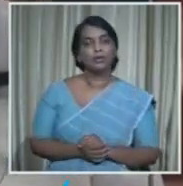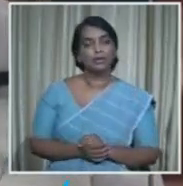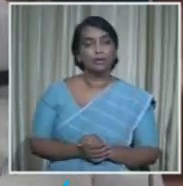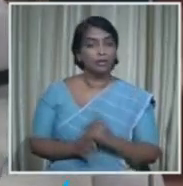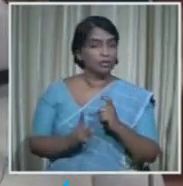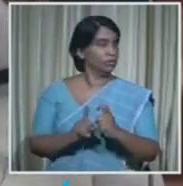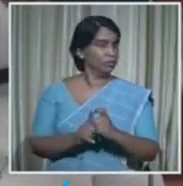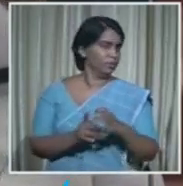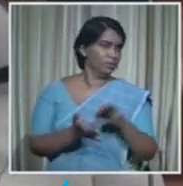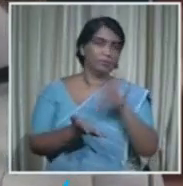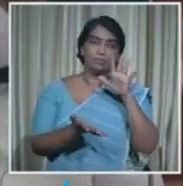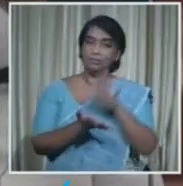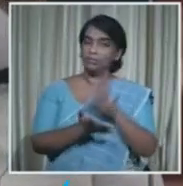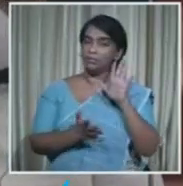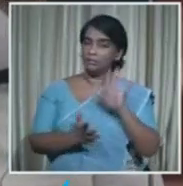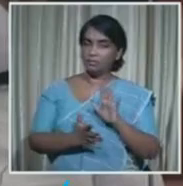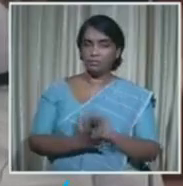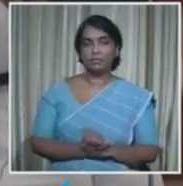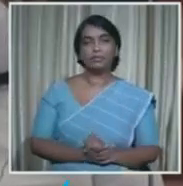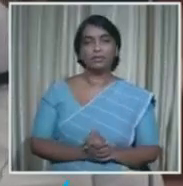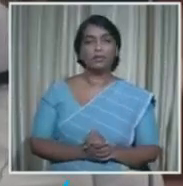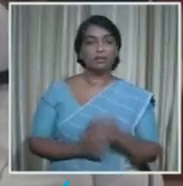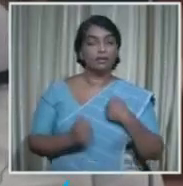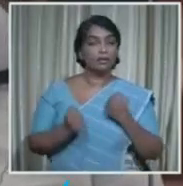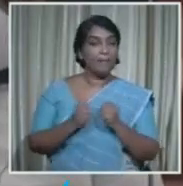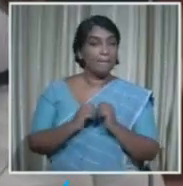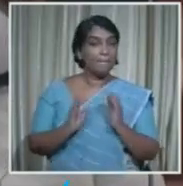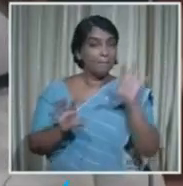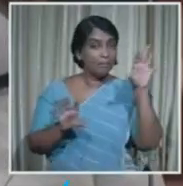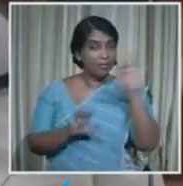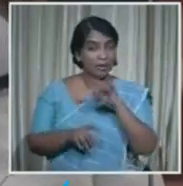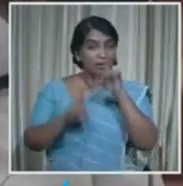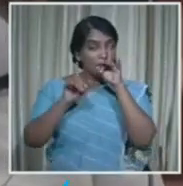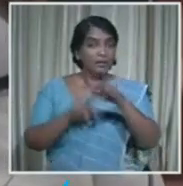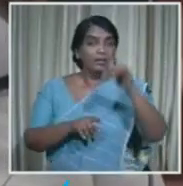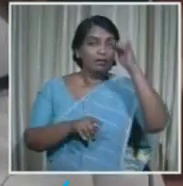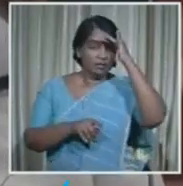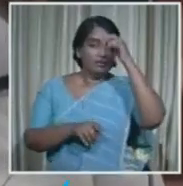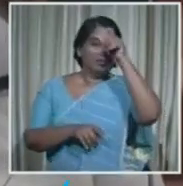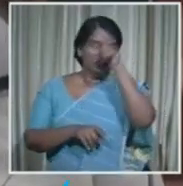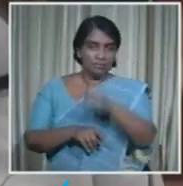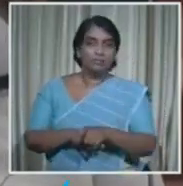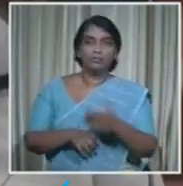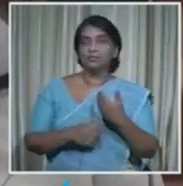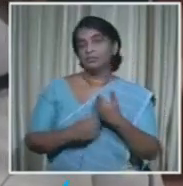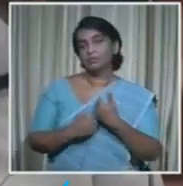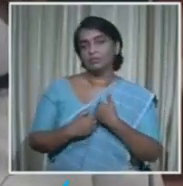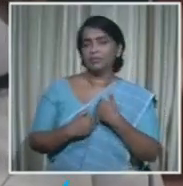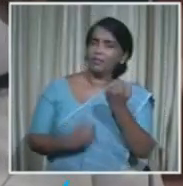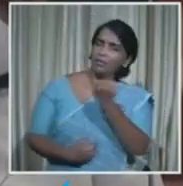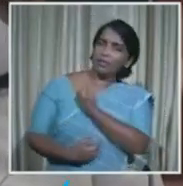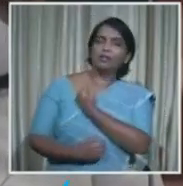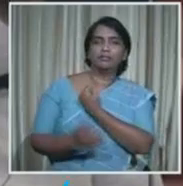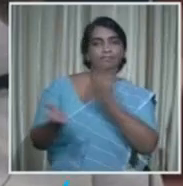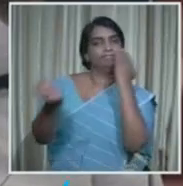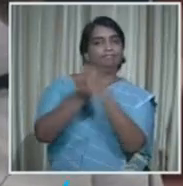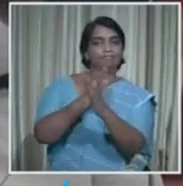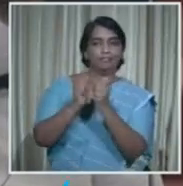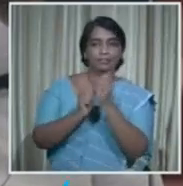dadi teendu ganna wenawa api patkale Anne hema naayakayek e wenuwen tamai mama divi paraduwata tabala katayutu